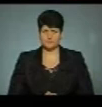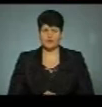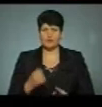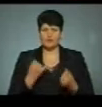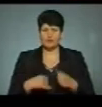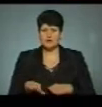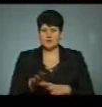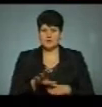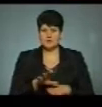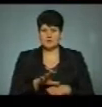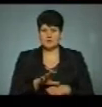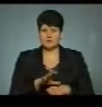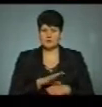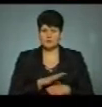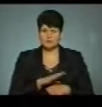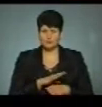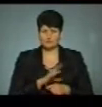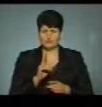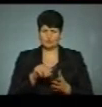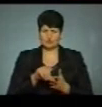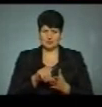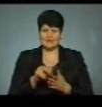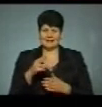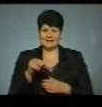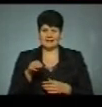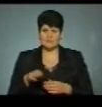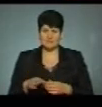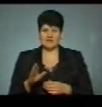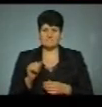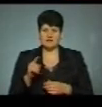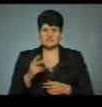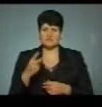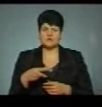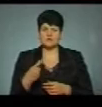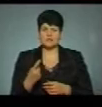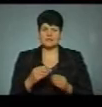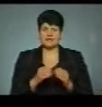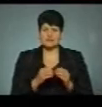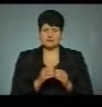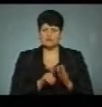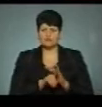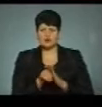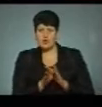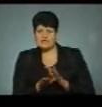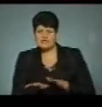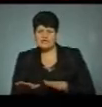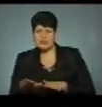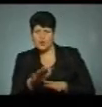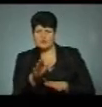автомобіля Volkswagen Golf, яка була учасницею цієї ДТП, автомобіль ВАЗ-2110 почало заносити на слизькій